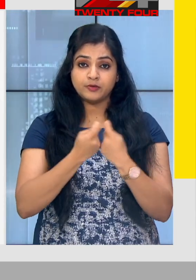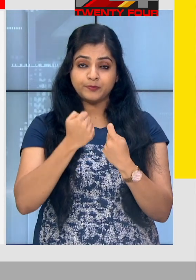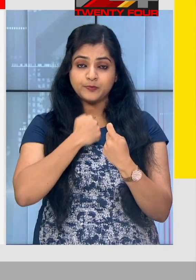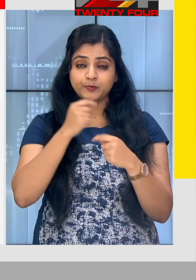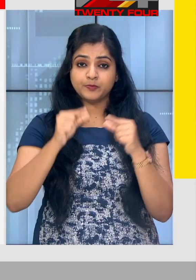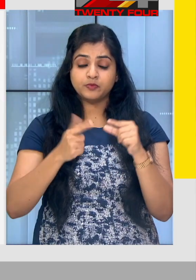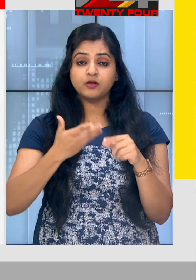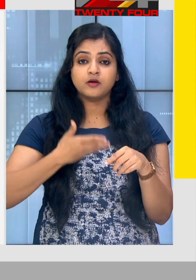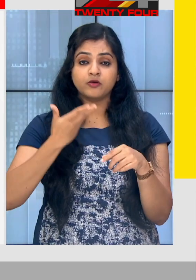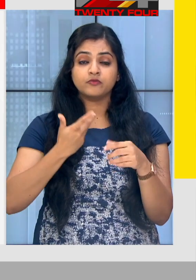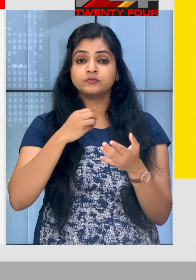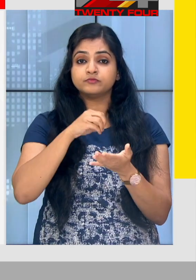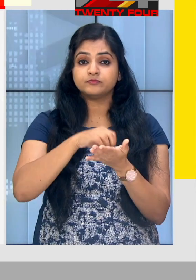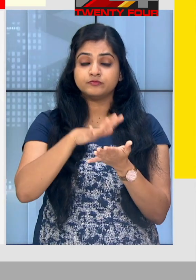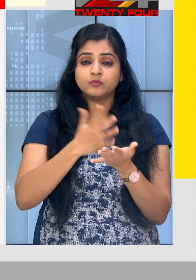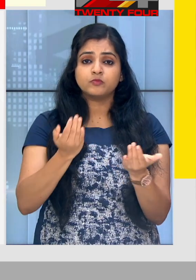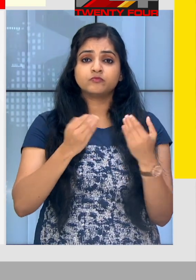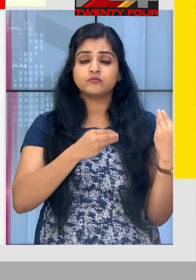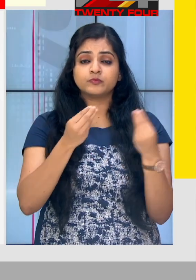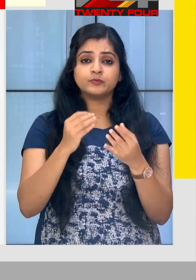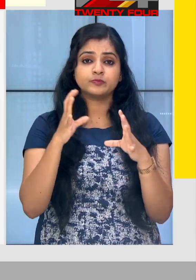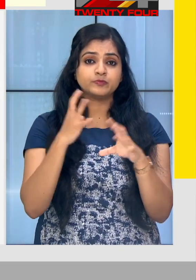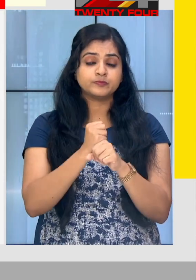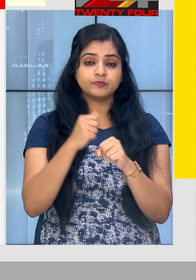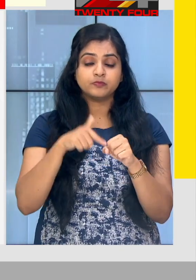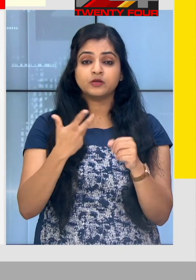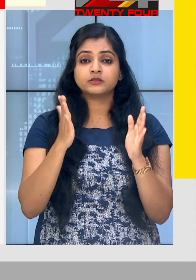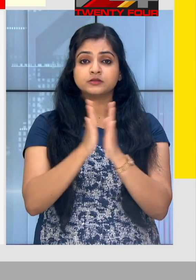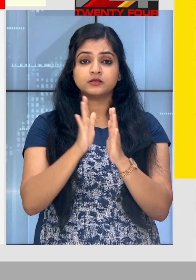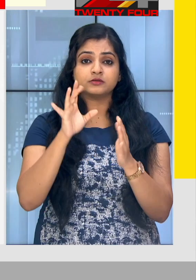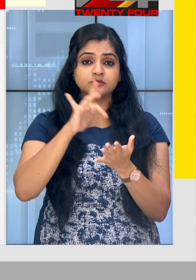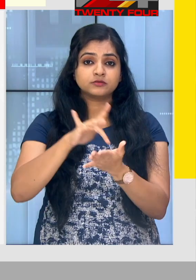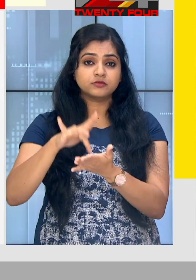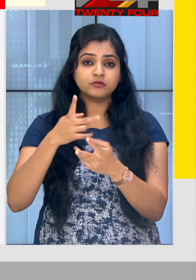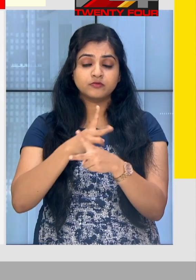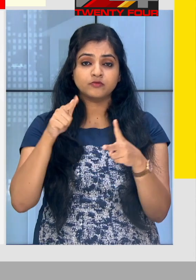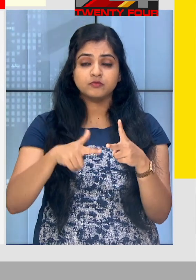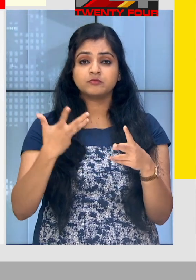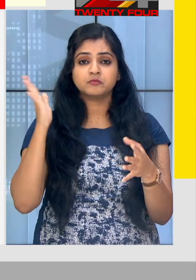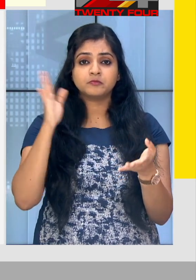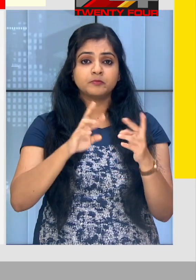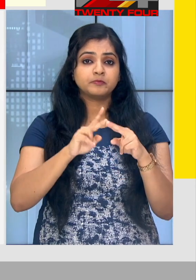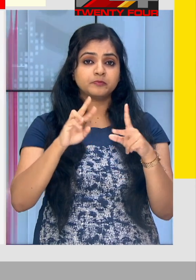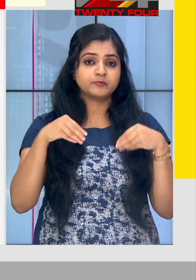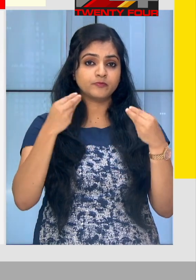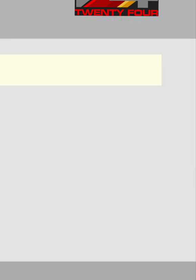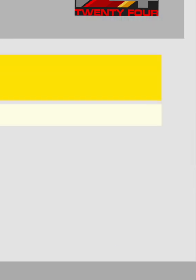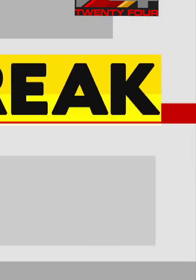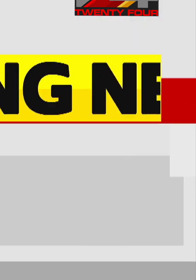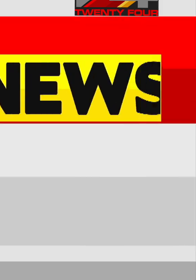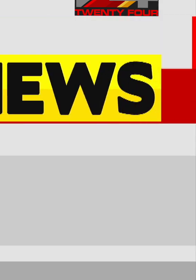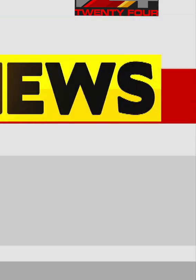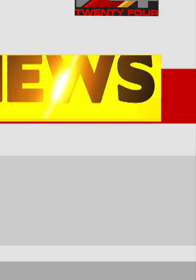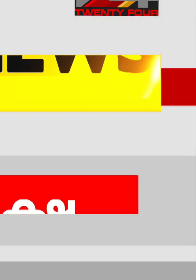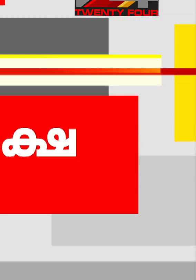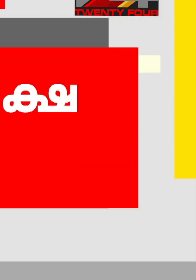ജീവനും സ്വത്തിനും സംരക്ഷണമില്ല, ആരാധനാലയങ്ങൾ തകർക്കപ്പെടുന്നു എന്നത് അടക്കമായിരുന്നു. ആദ്യം സംസ്ഥാന സർക്കാർ സമർപ്പിച്ച തൽസ്ഥിതി